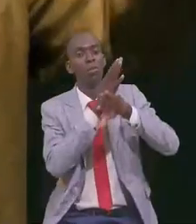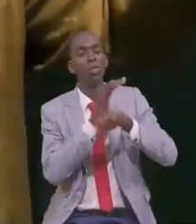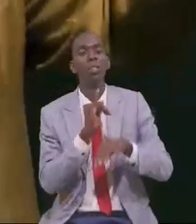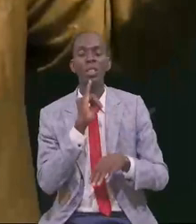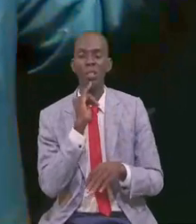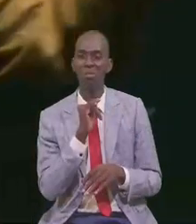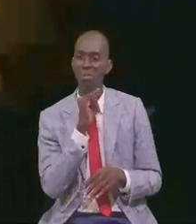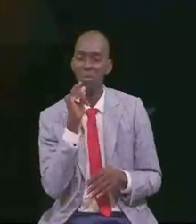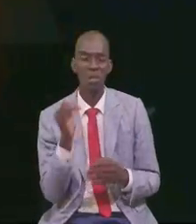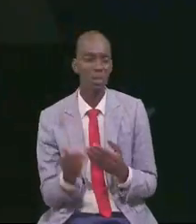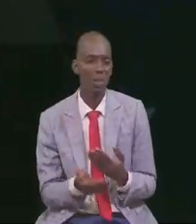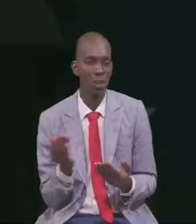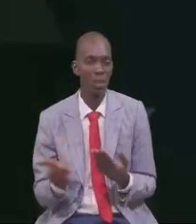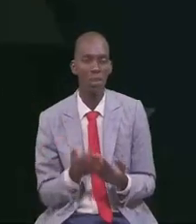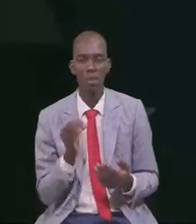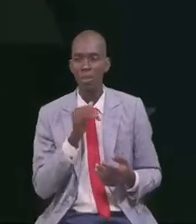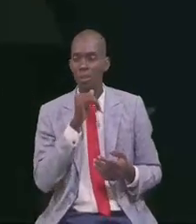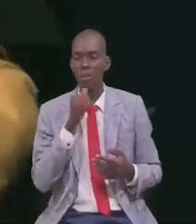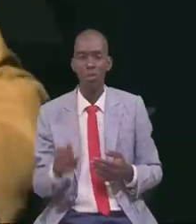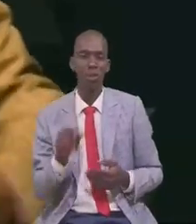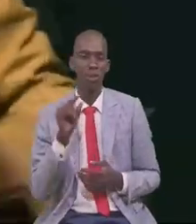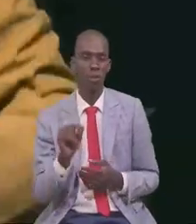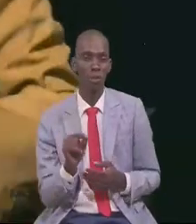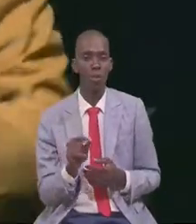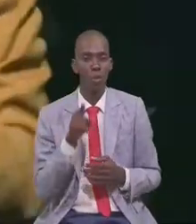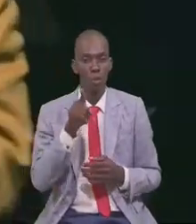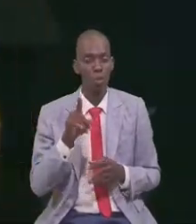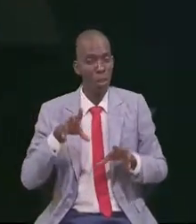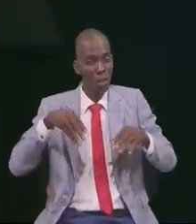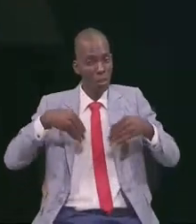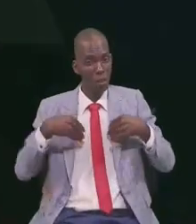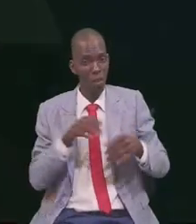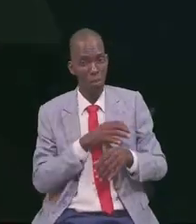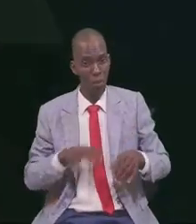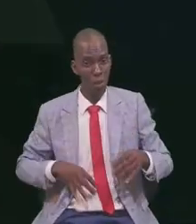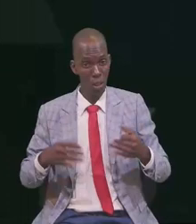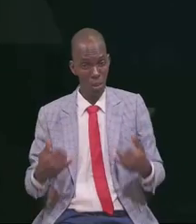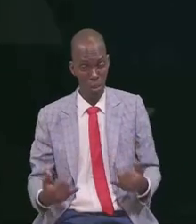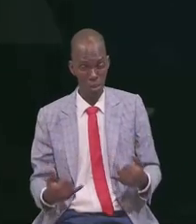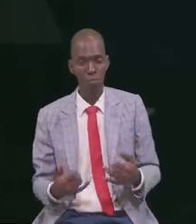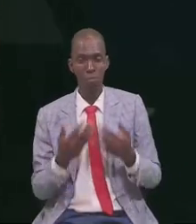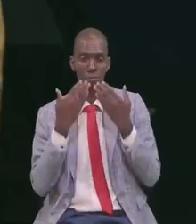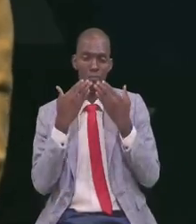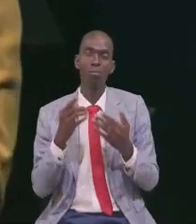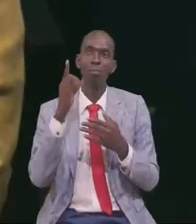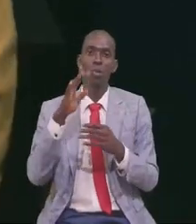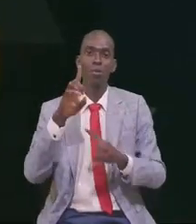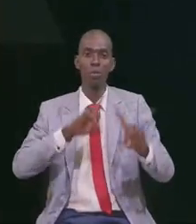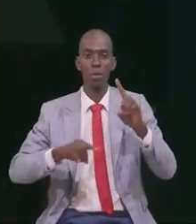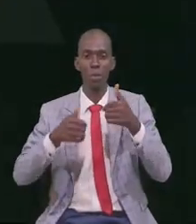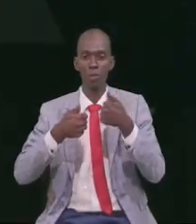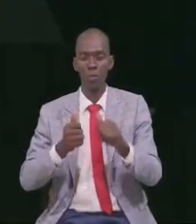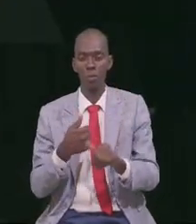Lève ta main et lève-toi. Comme tu te lèves, dis Seigneur, Jésus, je viens à toi.